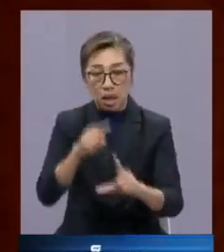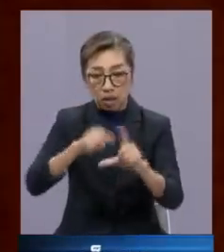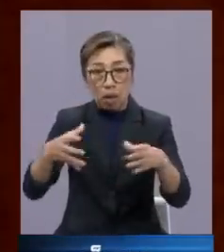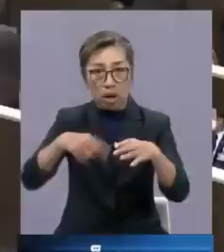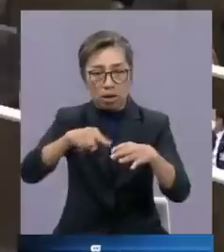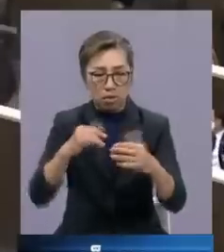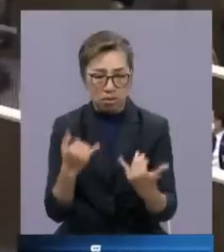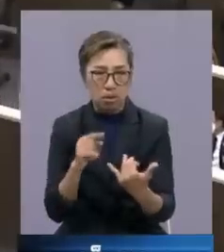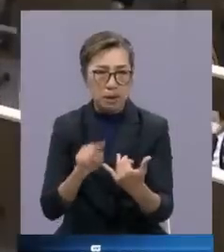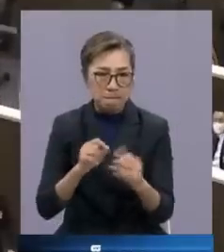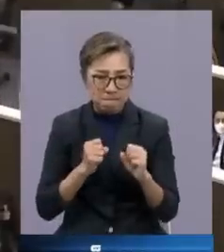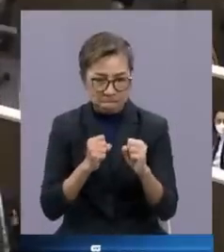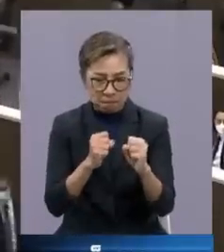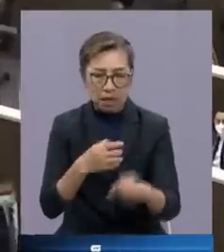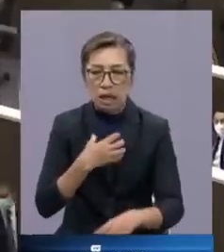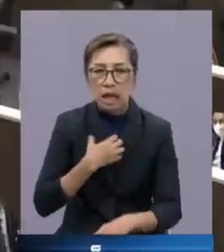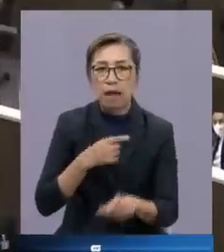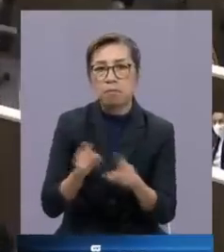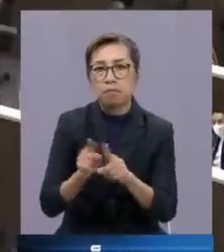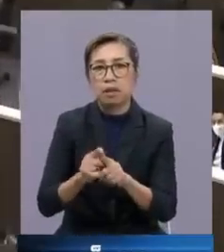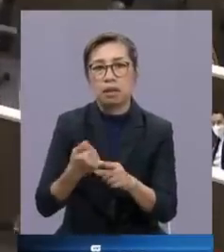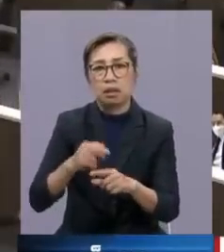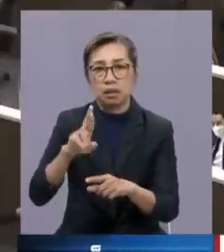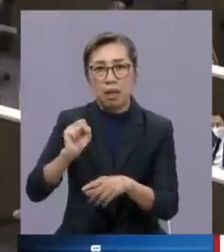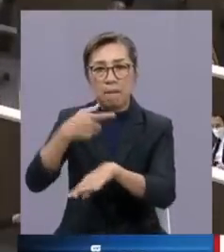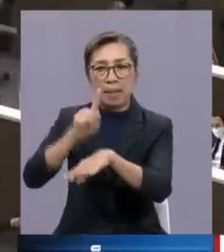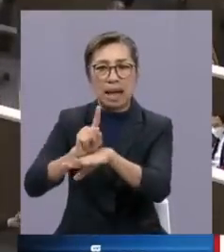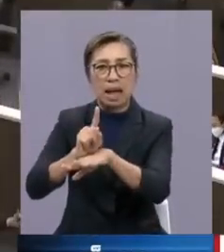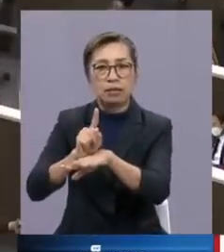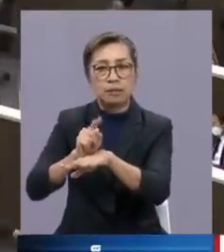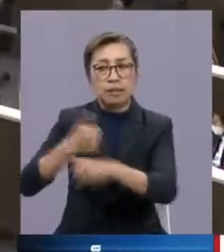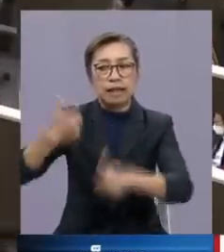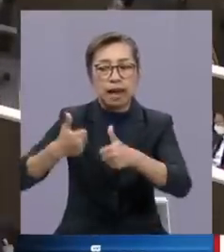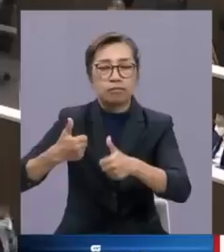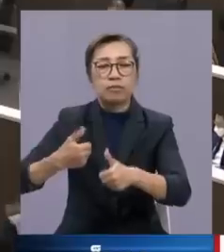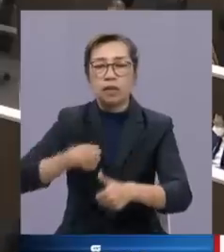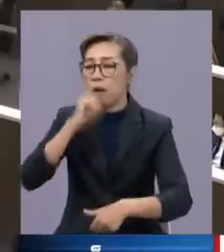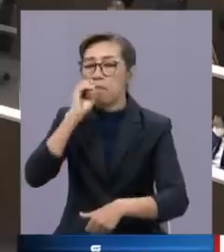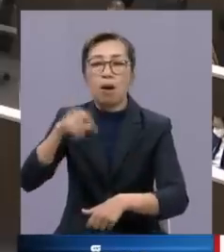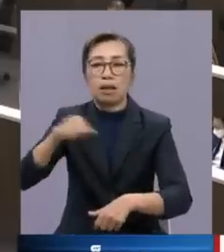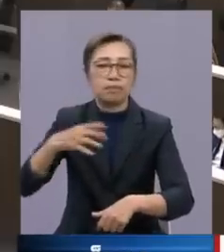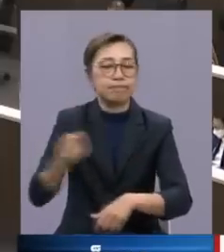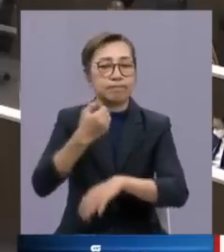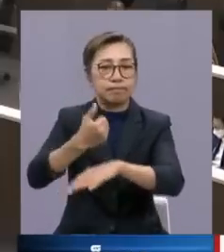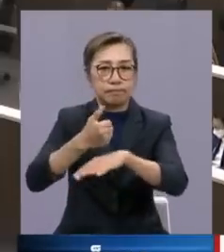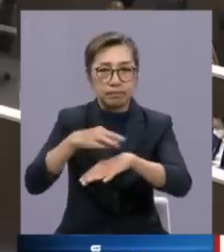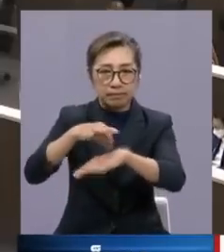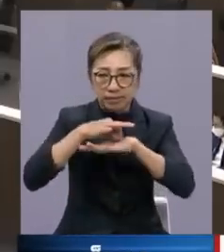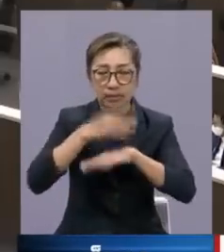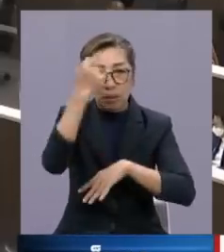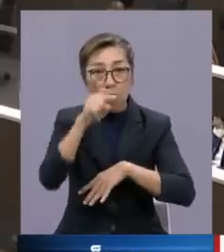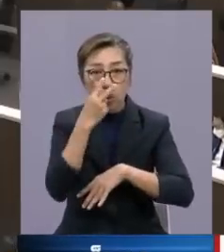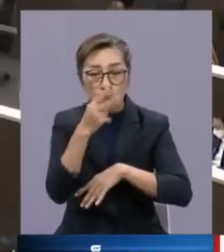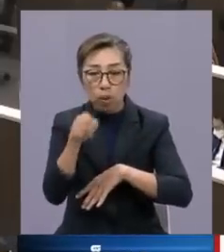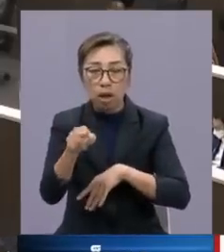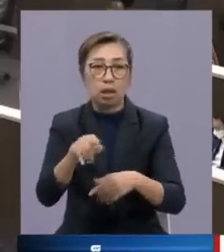ไกลเหมือนจะพยายามหักดิบปิดจ็อบกับศึกชิงประธานสภาให้เป็นของพรรคตนเองโดยเล็งผลลัพธ์ท่ามกล